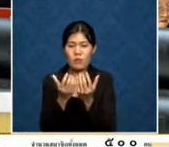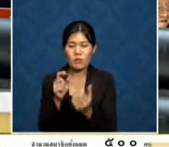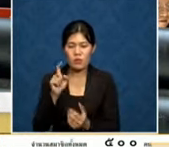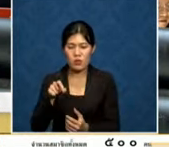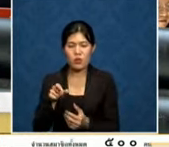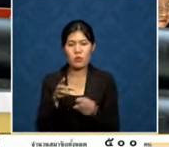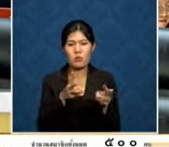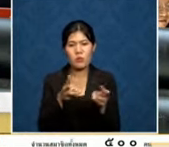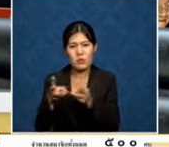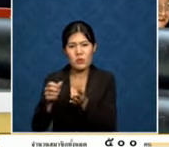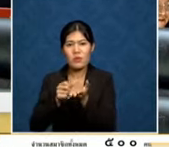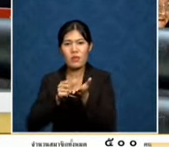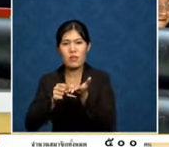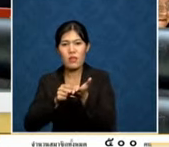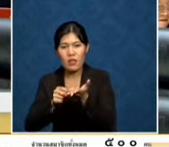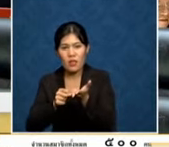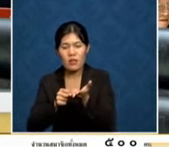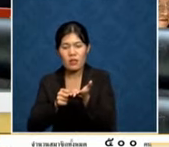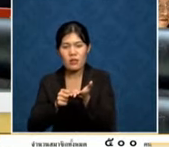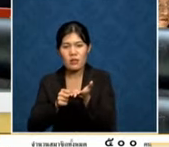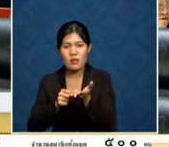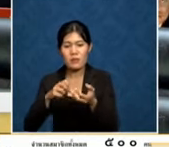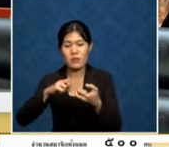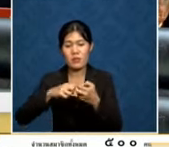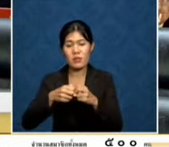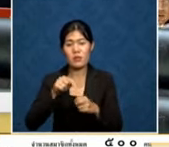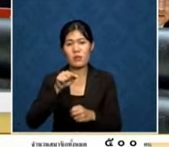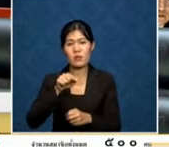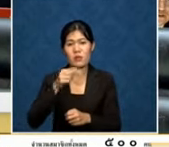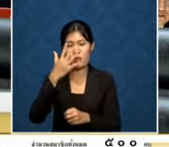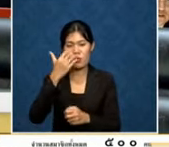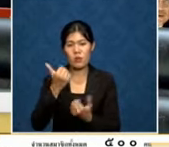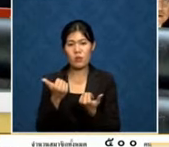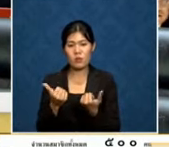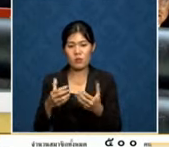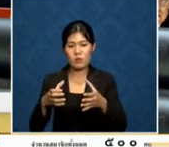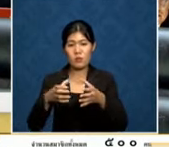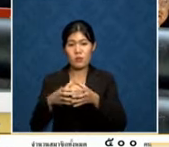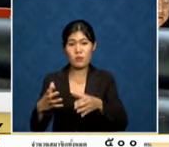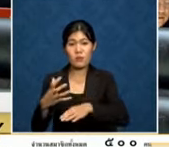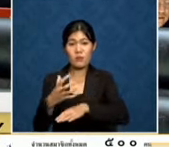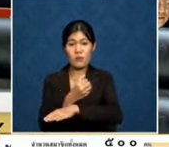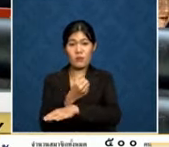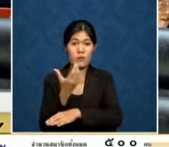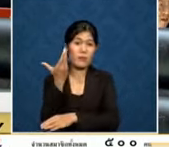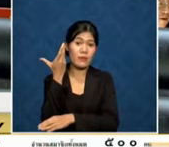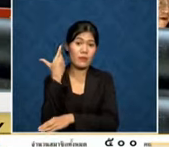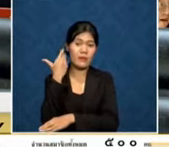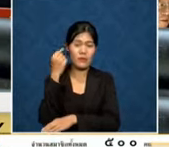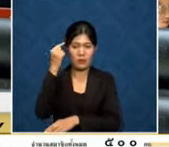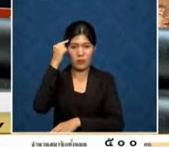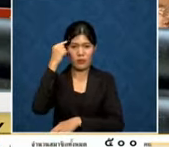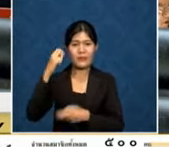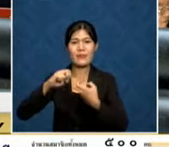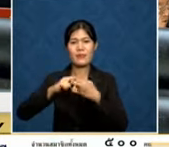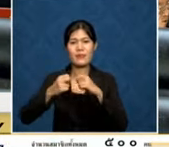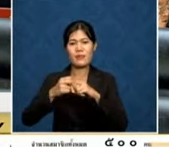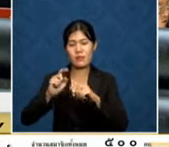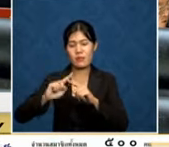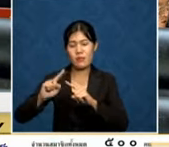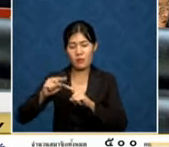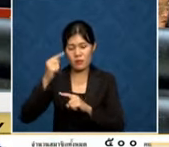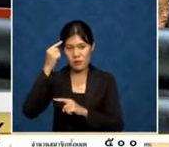มือและแก้ไขปัญหาเพราะในสภาชุดที่แล้วท่านเองก็รู้ปัญหาเยอะครับ